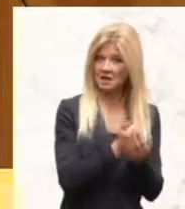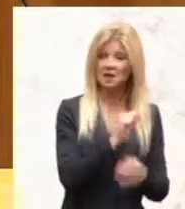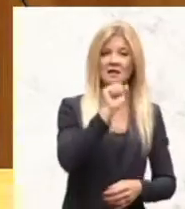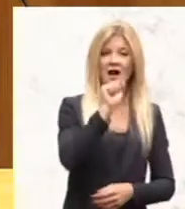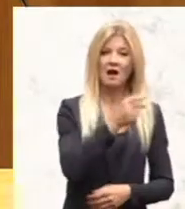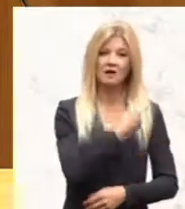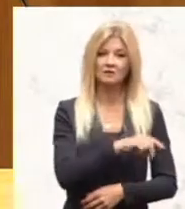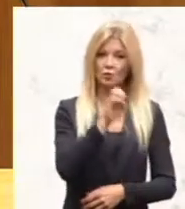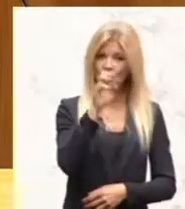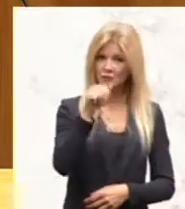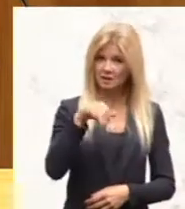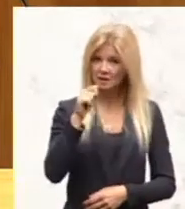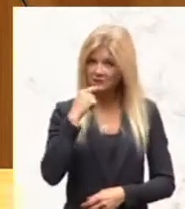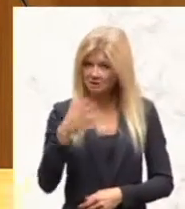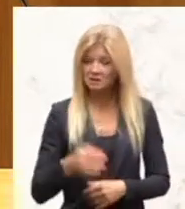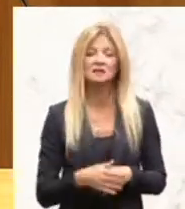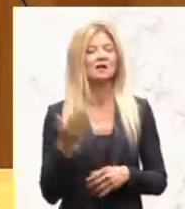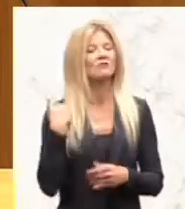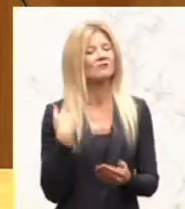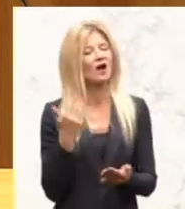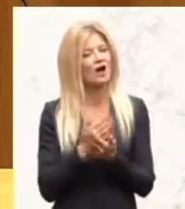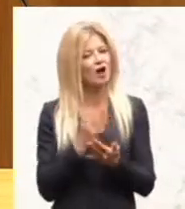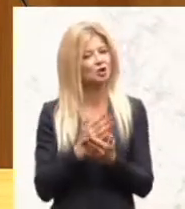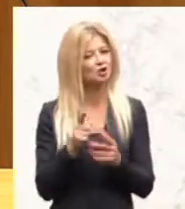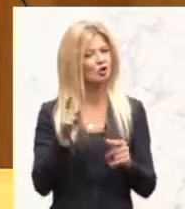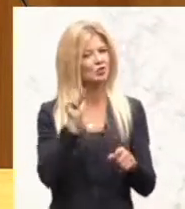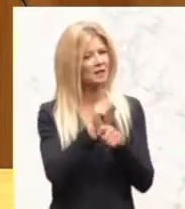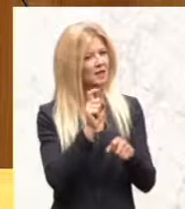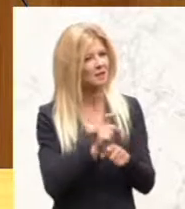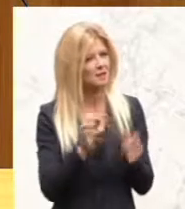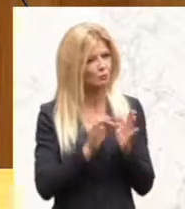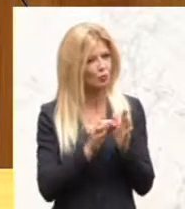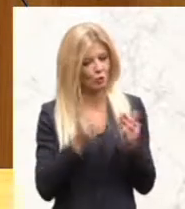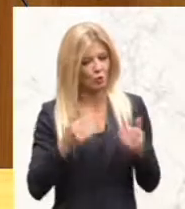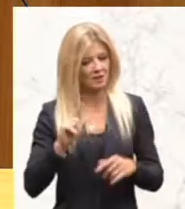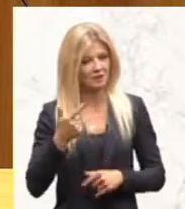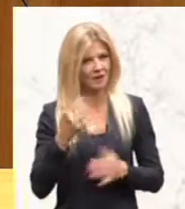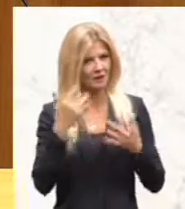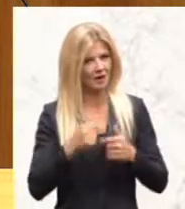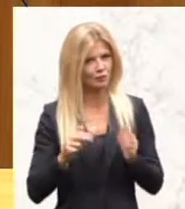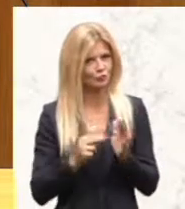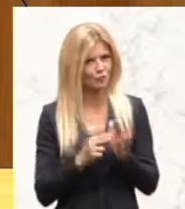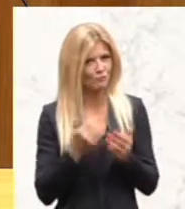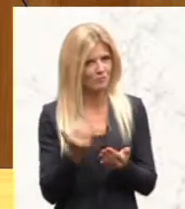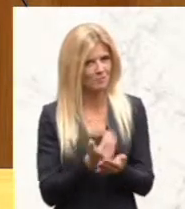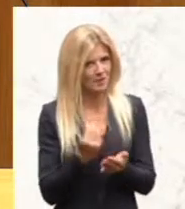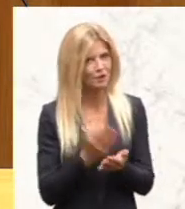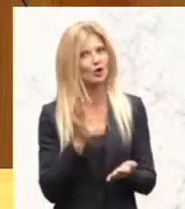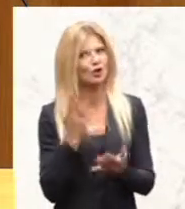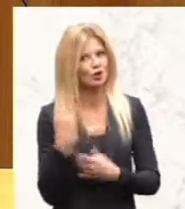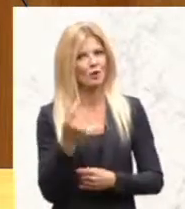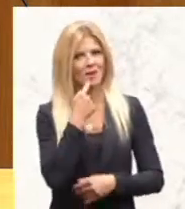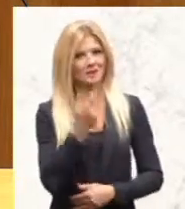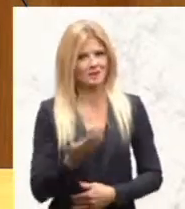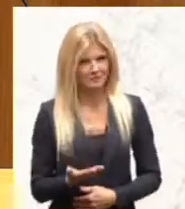die zentralen Kritikpunkte, die der zweite Rechnungshofbericht, der heute Gegenstand der Debatte ist, noch einmal bereits geäußert worden